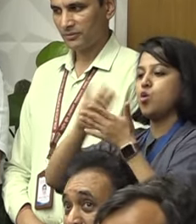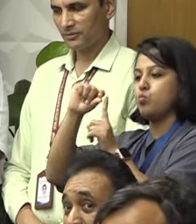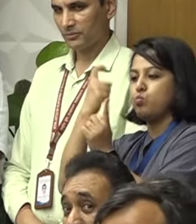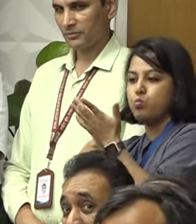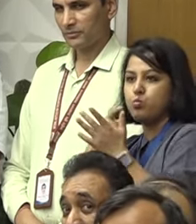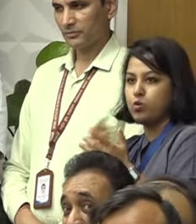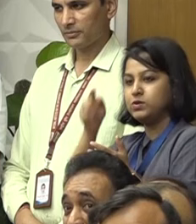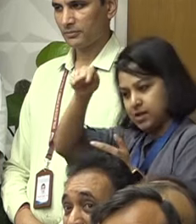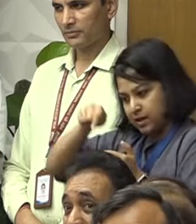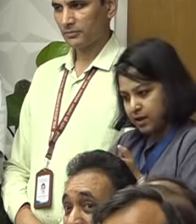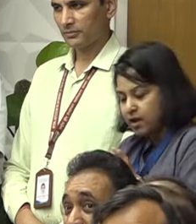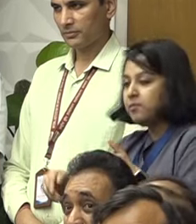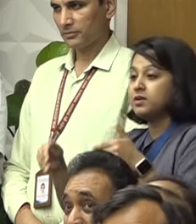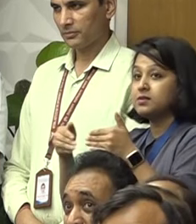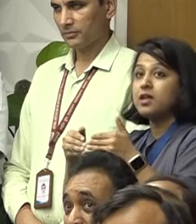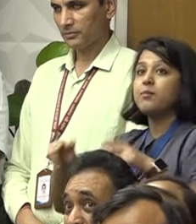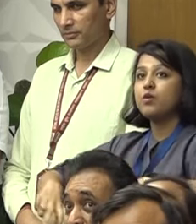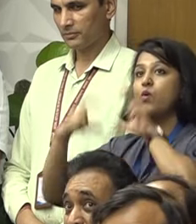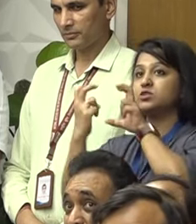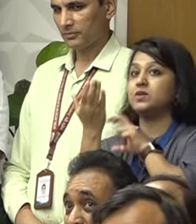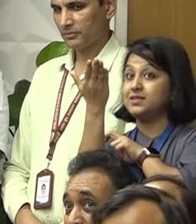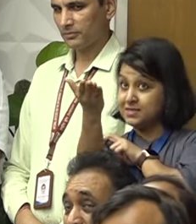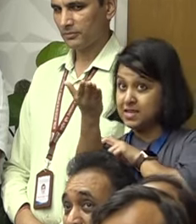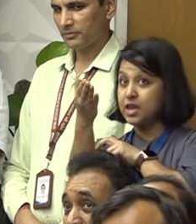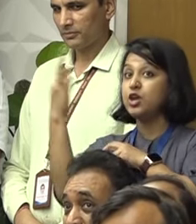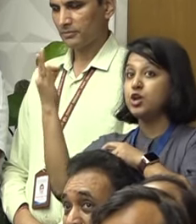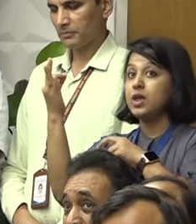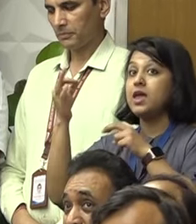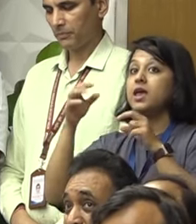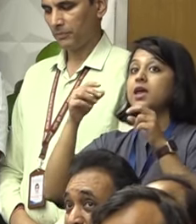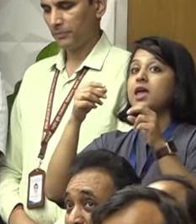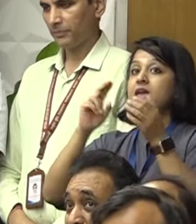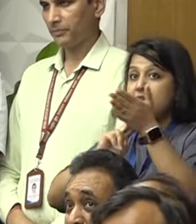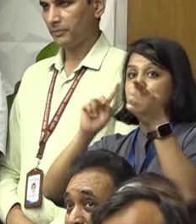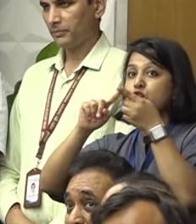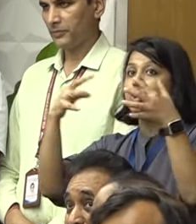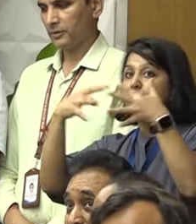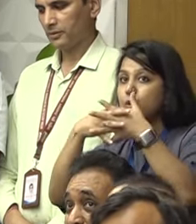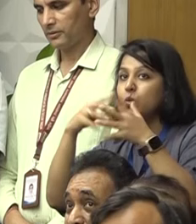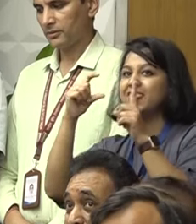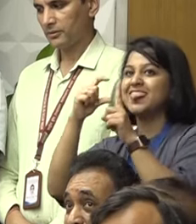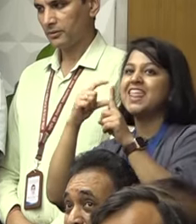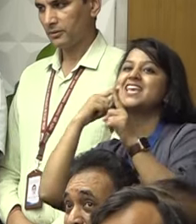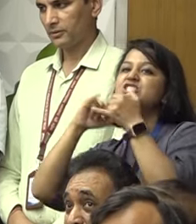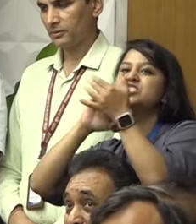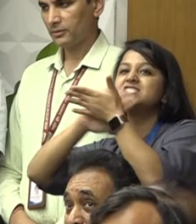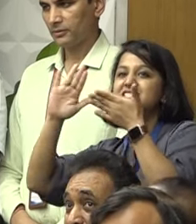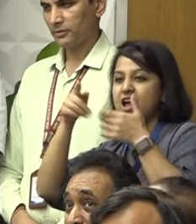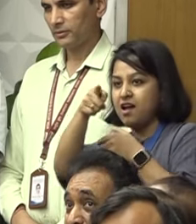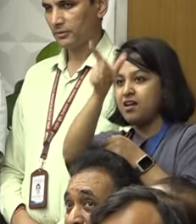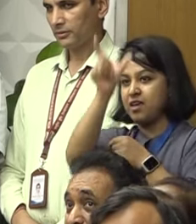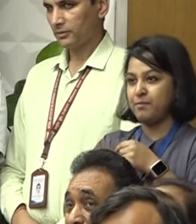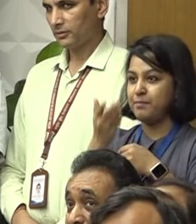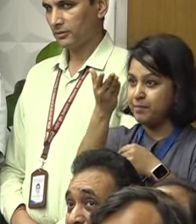समक्ष कराएं। हमारे साथ वर्चुअल माध्यम से जुड़े हैं नई दिशा के प्रतिनिधि। निम्नलिखित के सहयोग से बौद्धिक